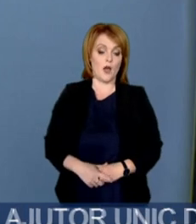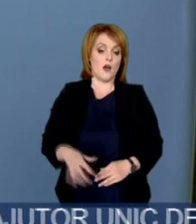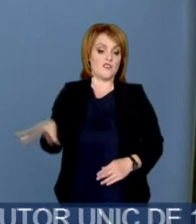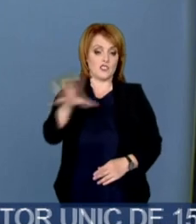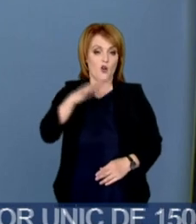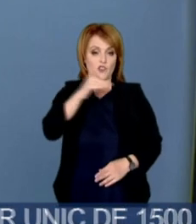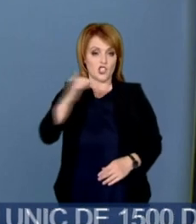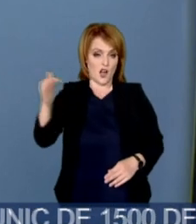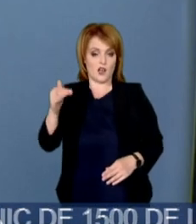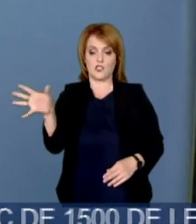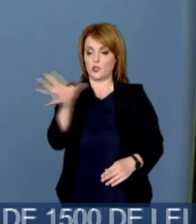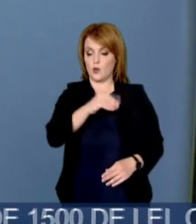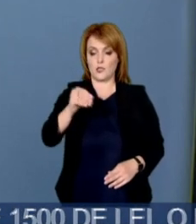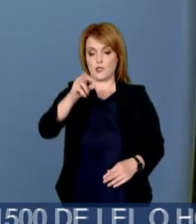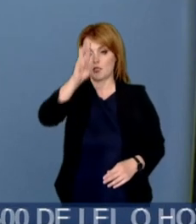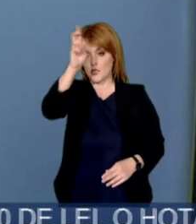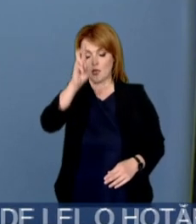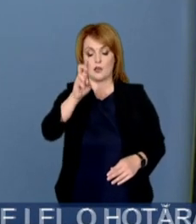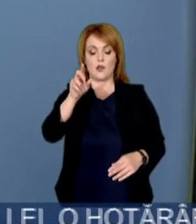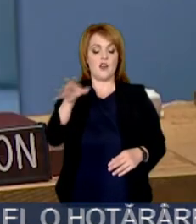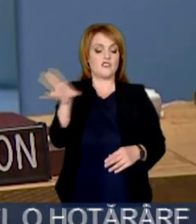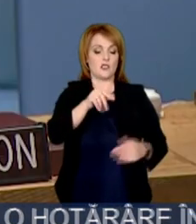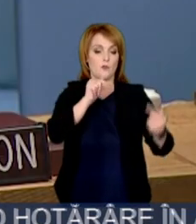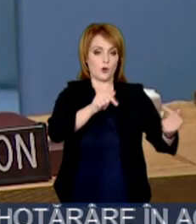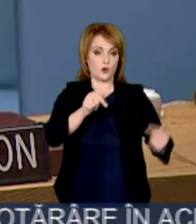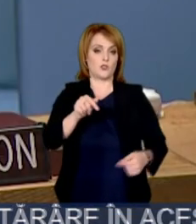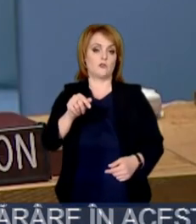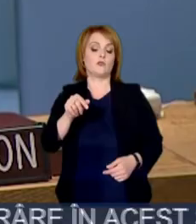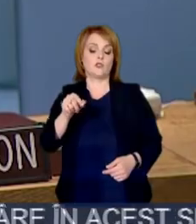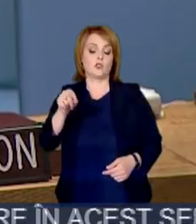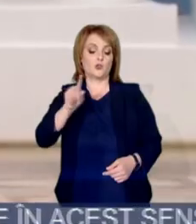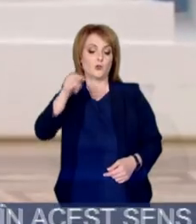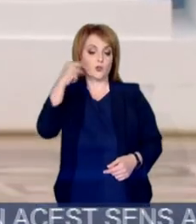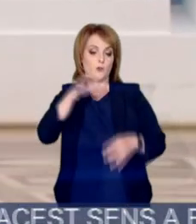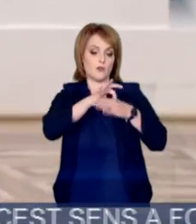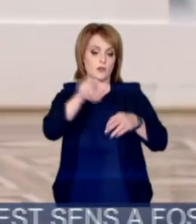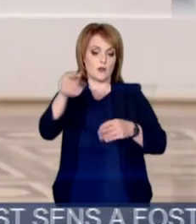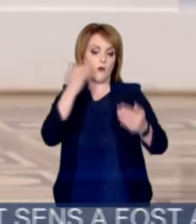la New York ale puterilor occidentale care condamnă referendumurile de anexare